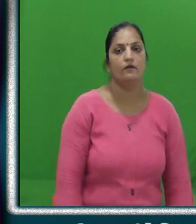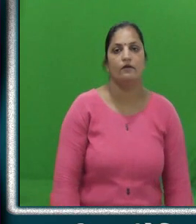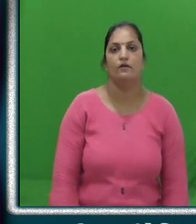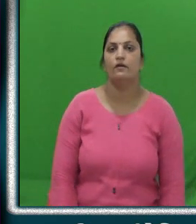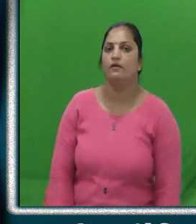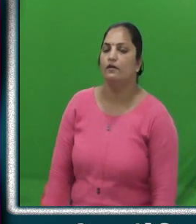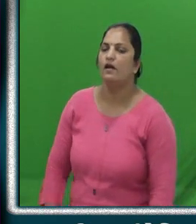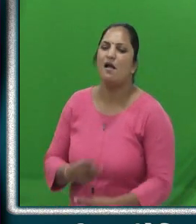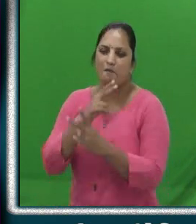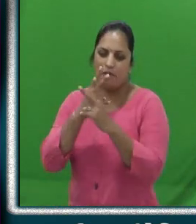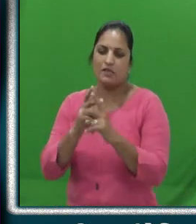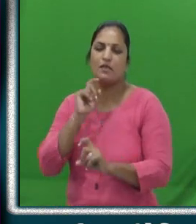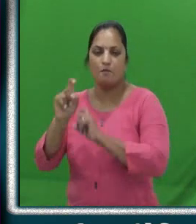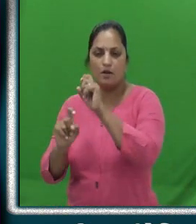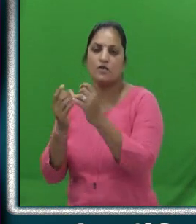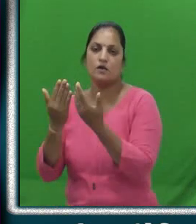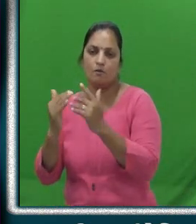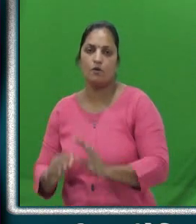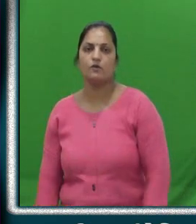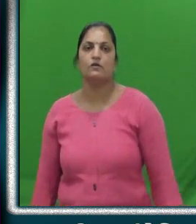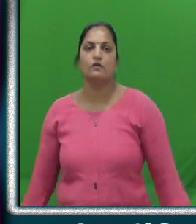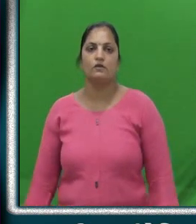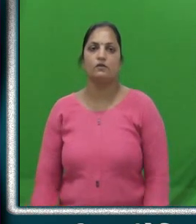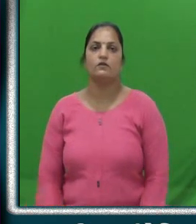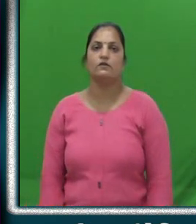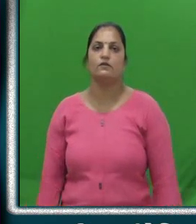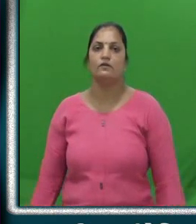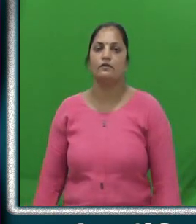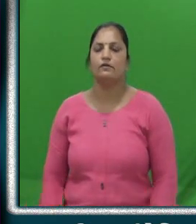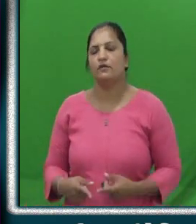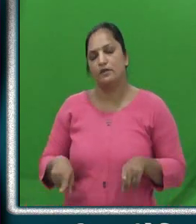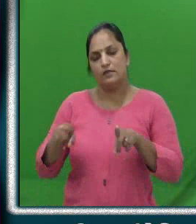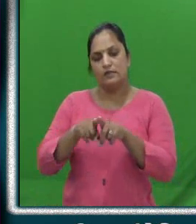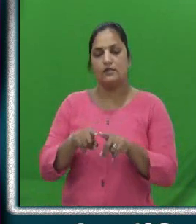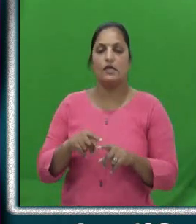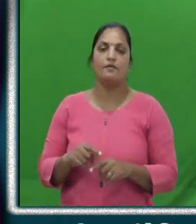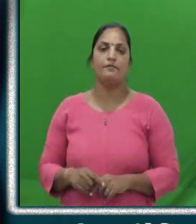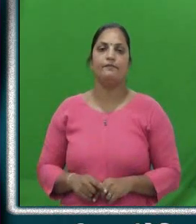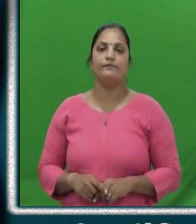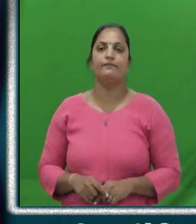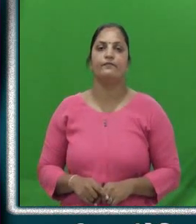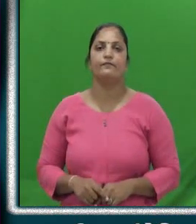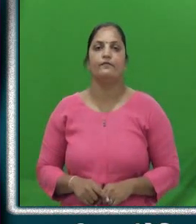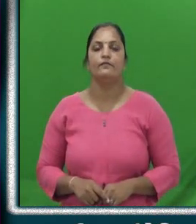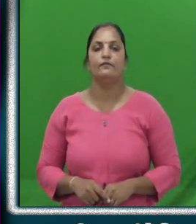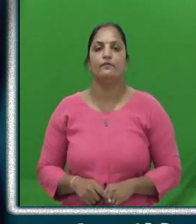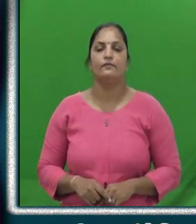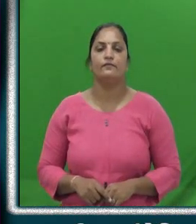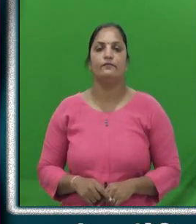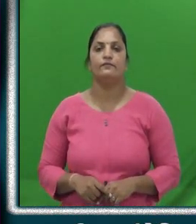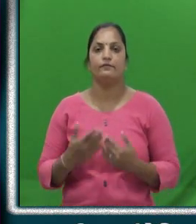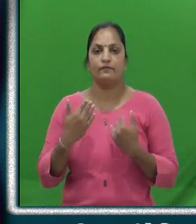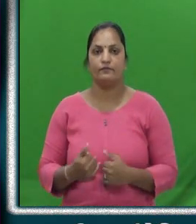ટીમ ક્લીનેડ બીચીસ એન્ડ વરિયસ વોટર બોડીઝ? તો પણ જવાબ એ જ આવશે, કયા જગ્યાએ